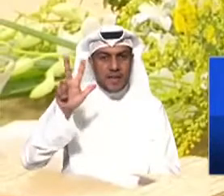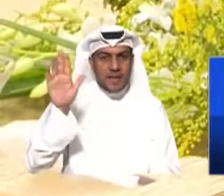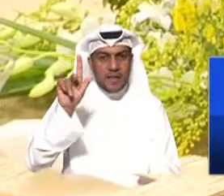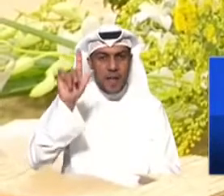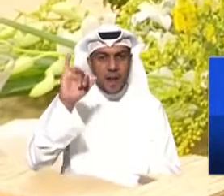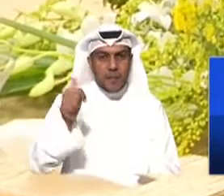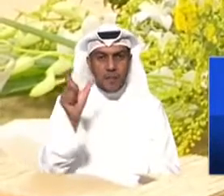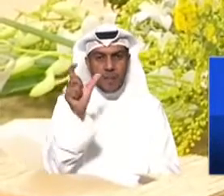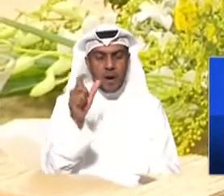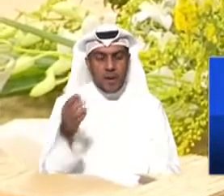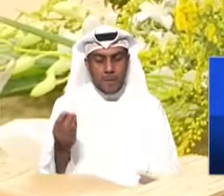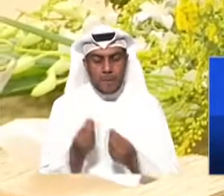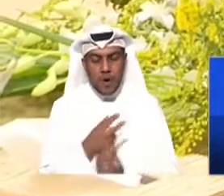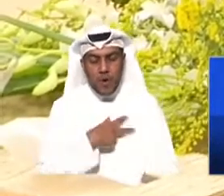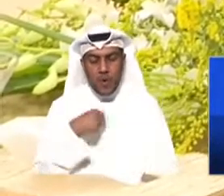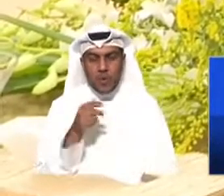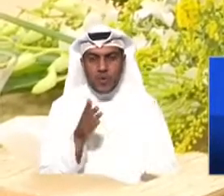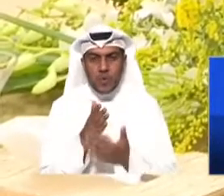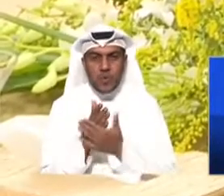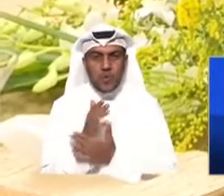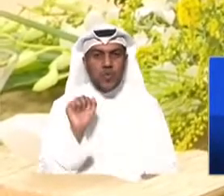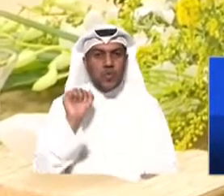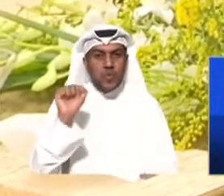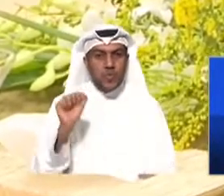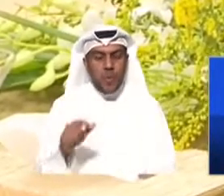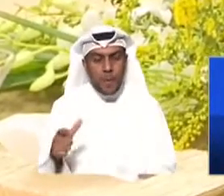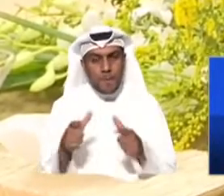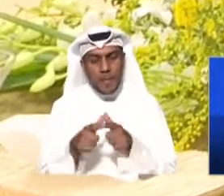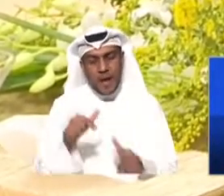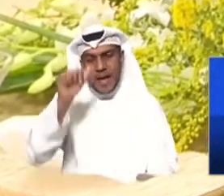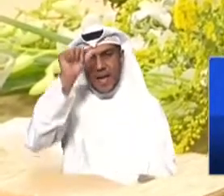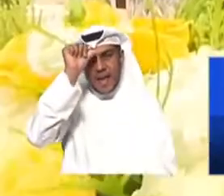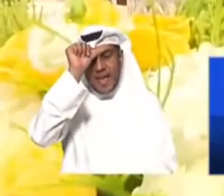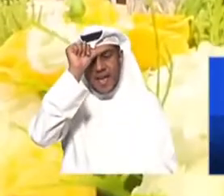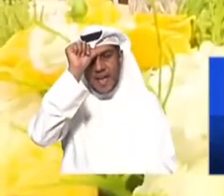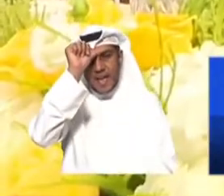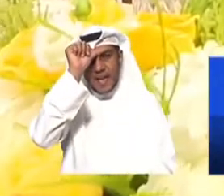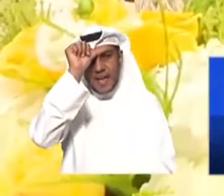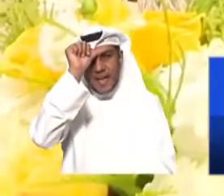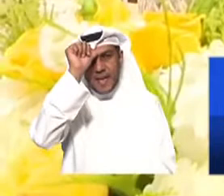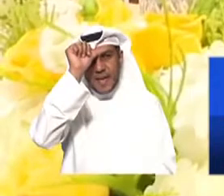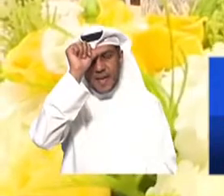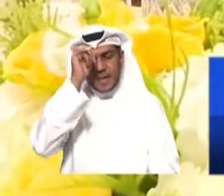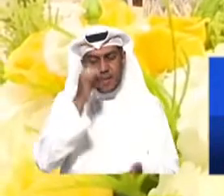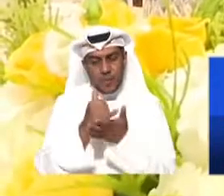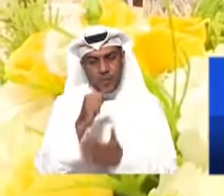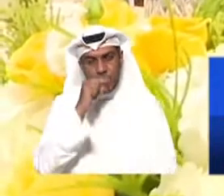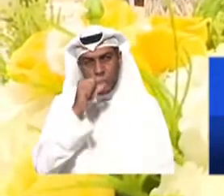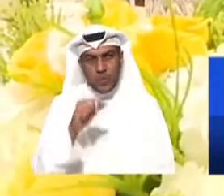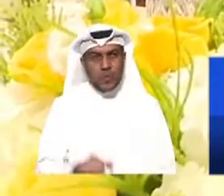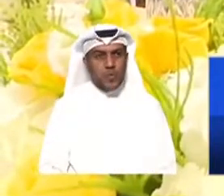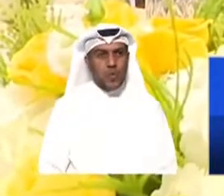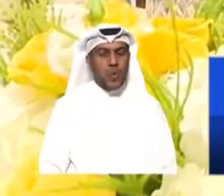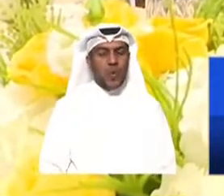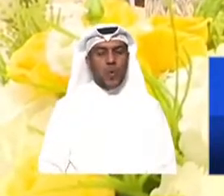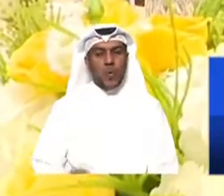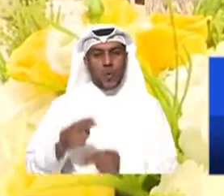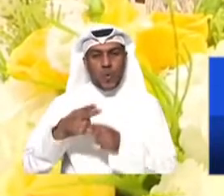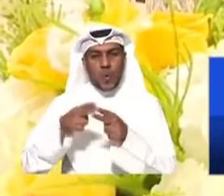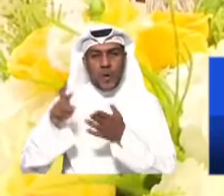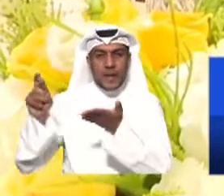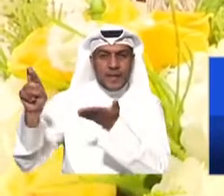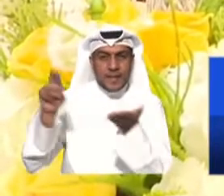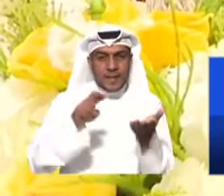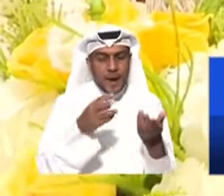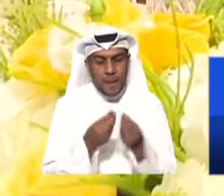الهندي وزير الشؤون الخارجية الدكتور سوبرمان مانيام جاي شنكار الذي يقوم بزيارة رسمية